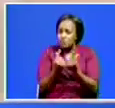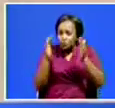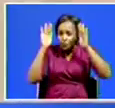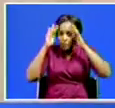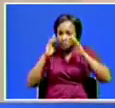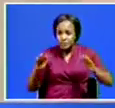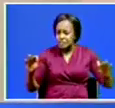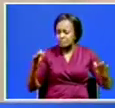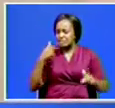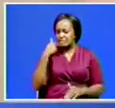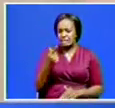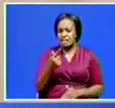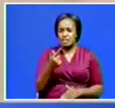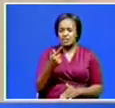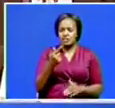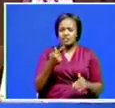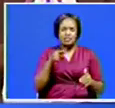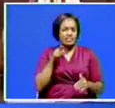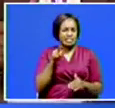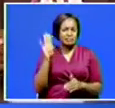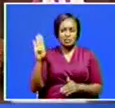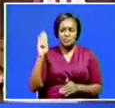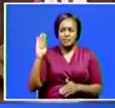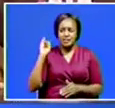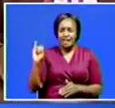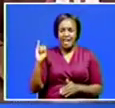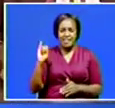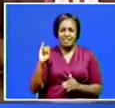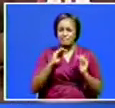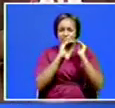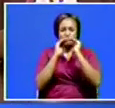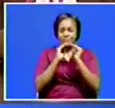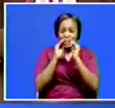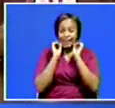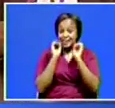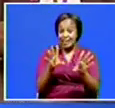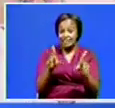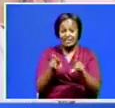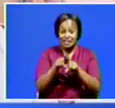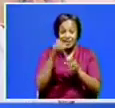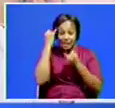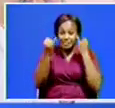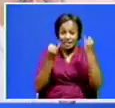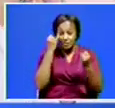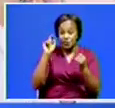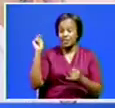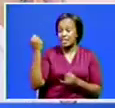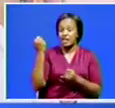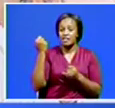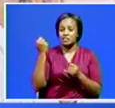kwamba linatilia shaka usawa katika mchakato wa kupokea mapendekezo na maoni ya Wakenya. The BBI